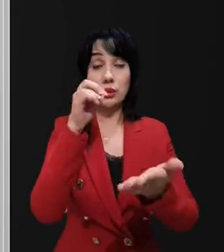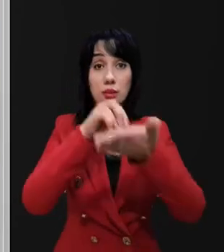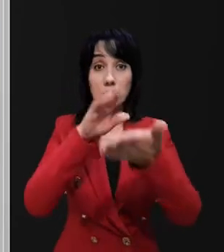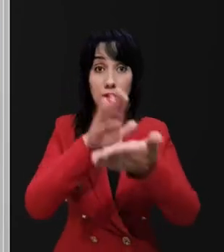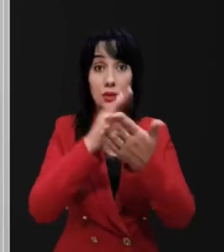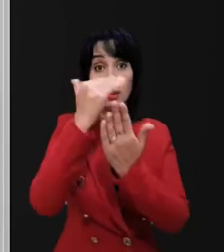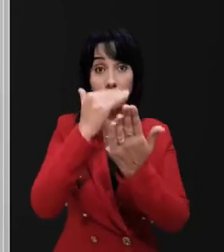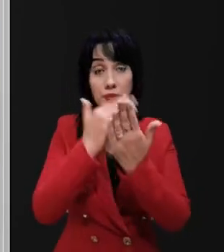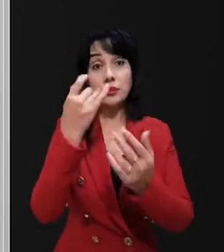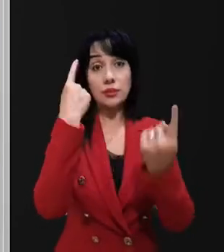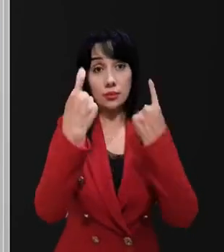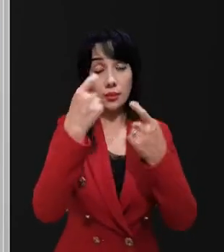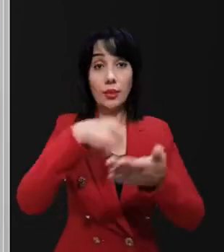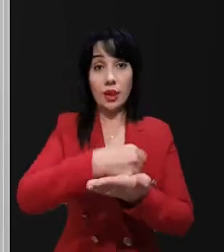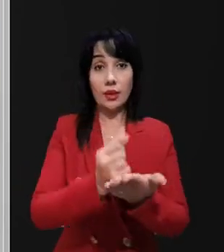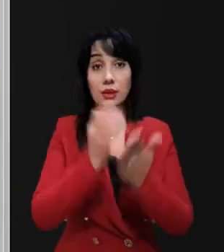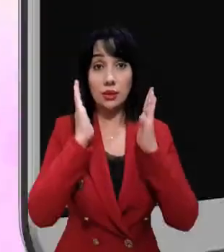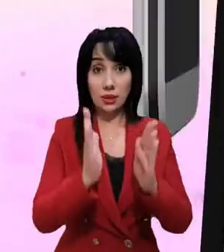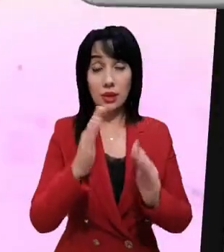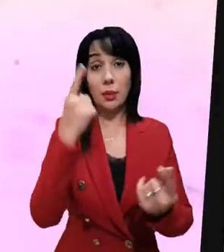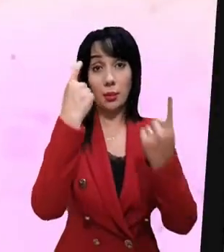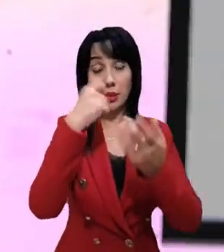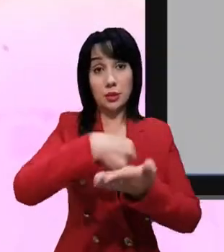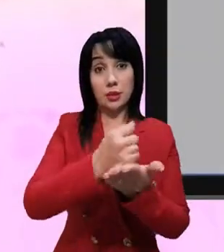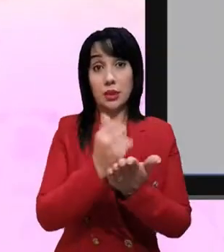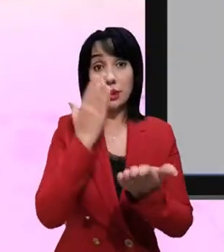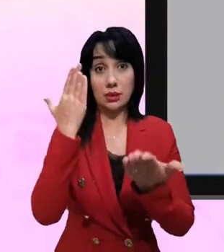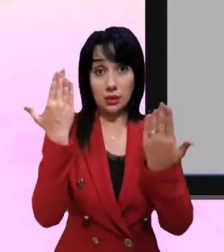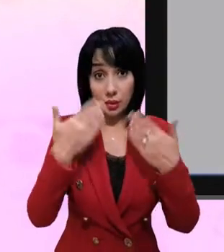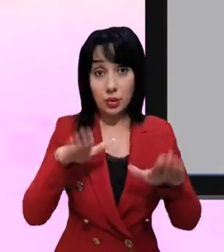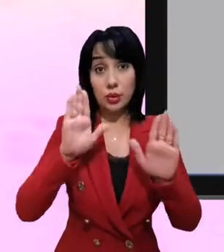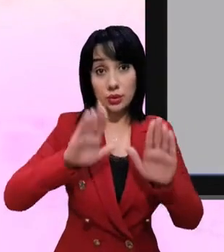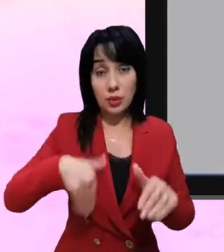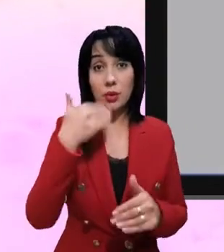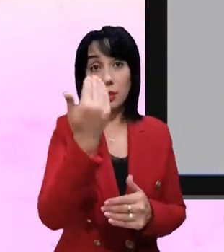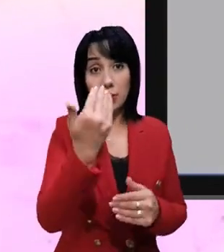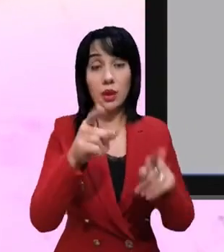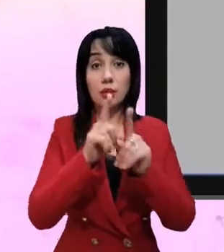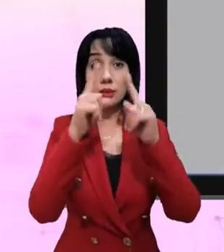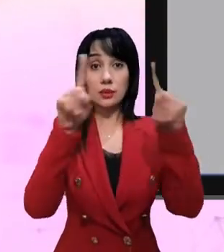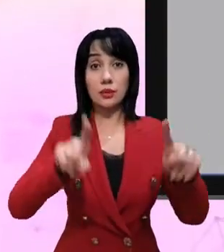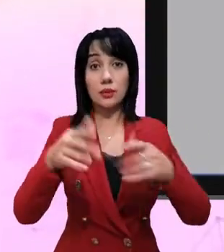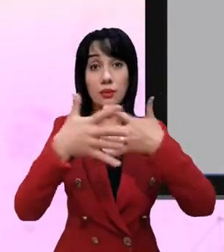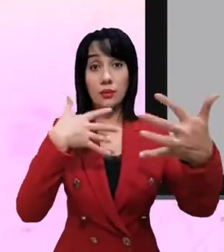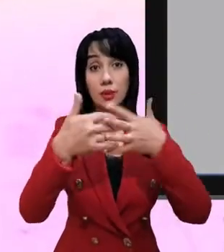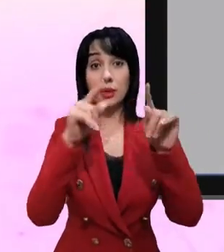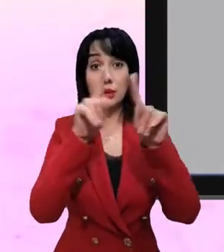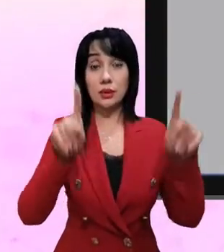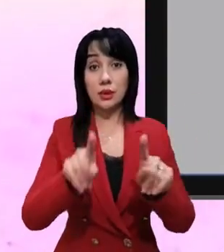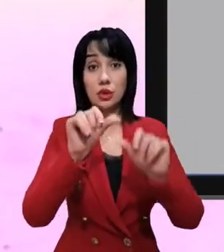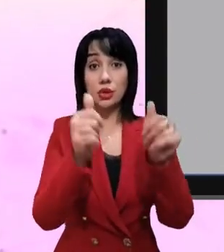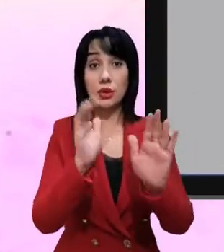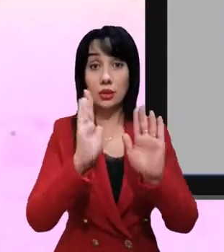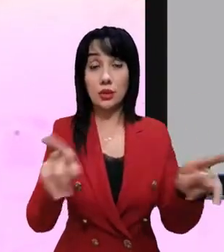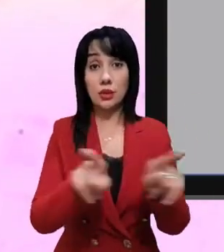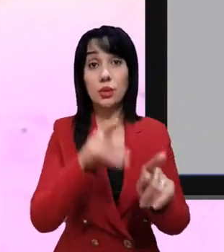xabardagi kodni dasturga kiritish orqali ma'lumotlar tasdiqlanadi. Ma'lumotlar tasdiqlangandan so'ng, abituriyentning qayd varaqasi